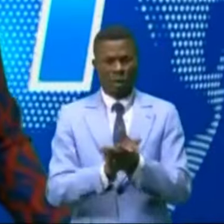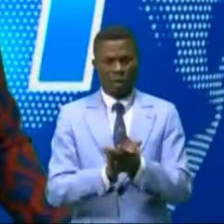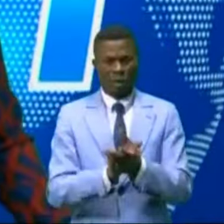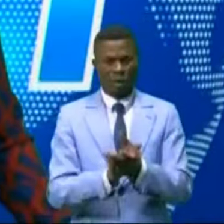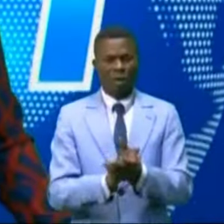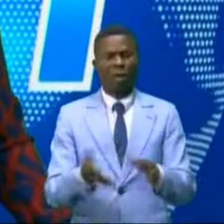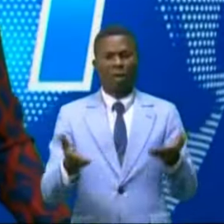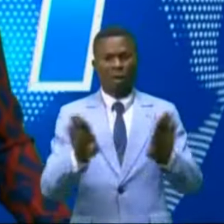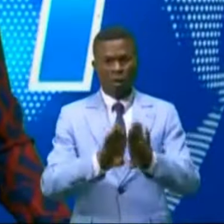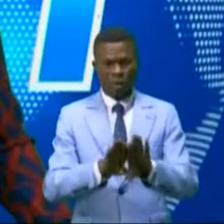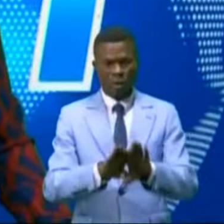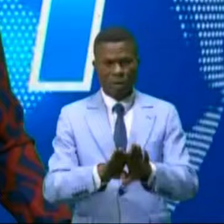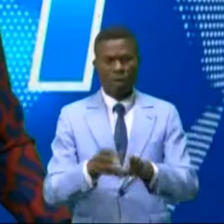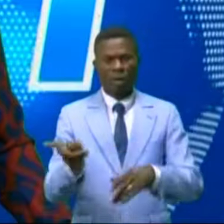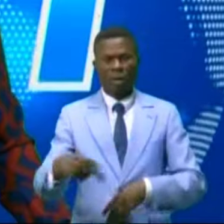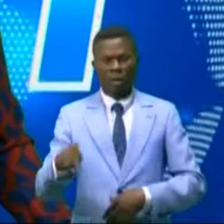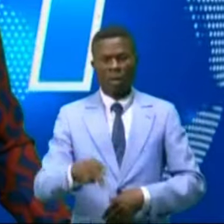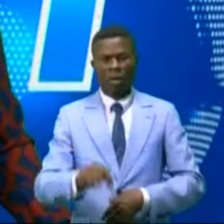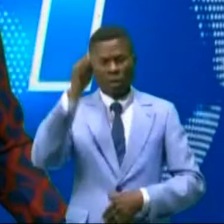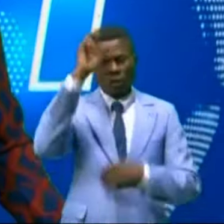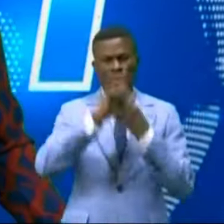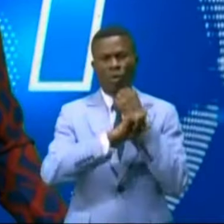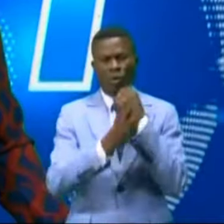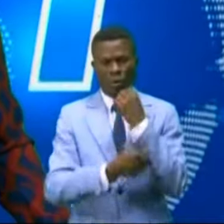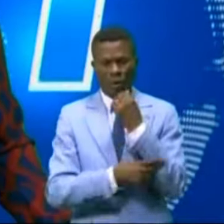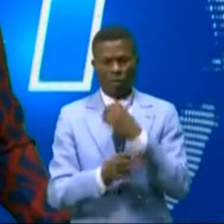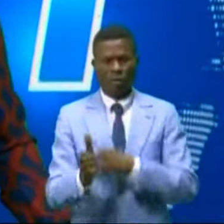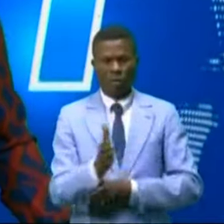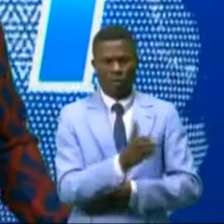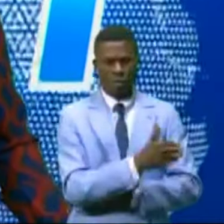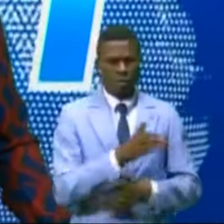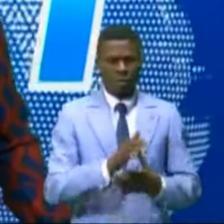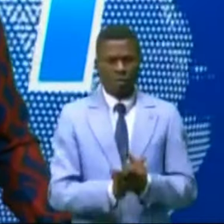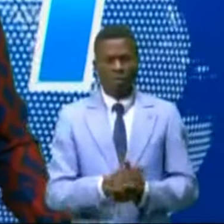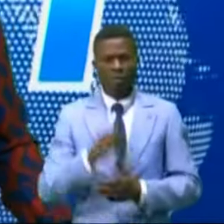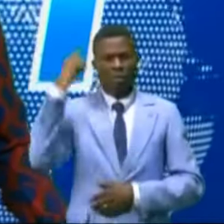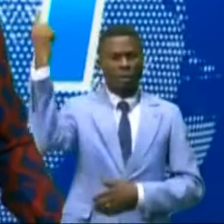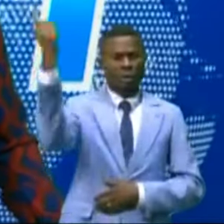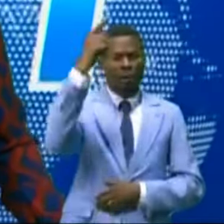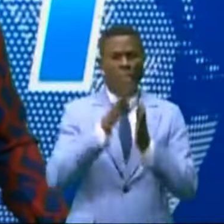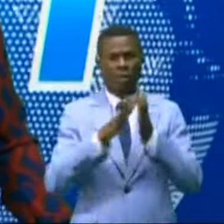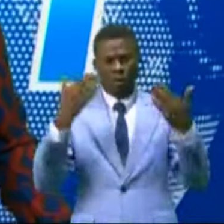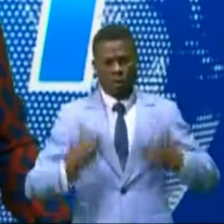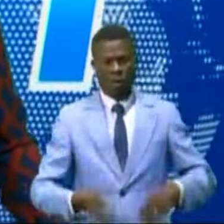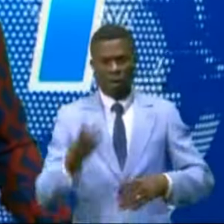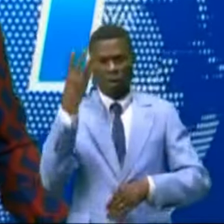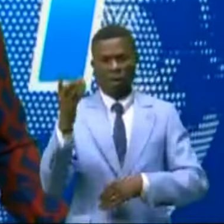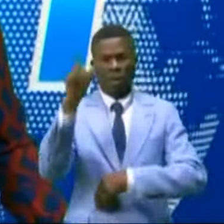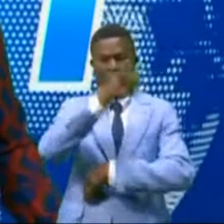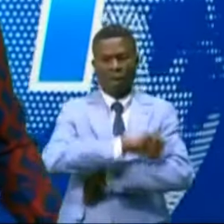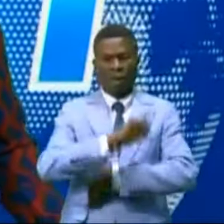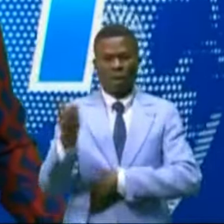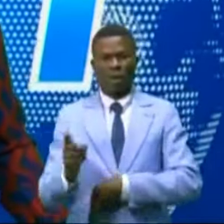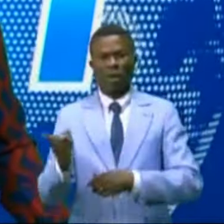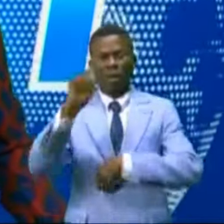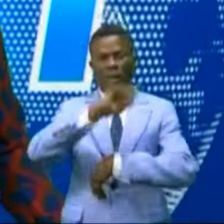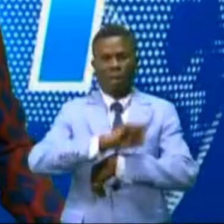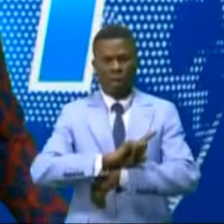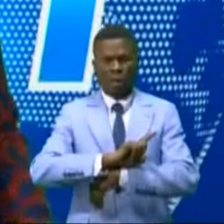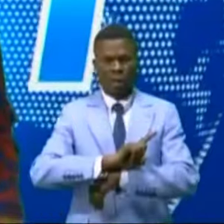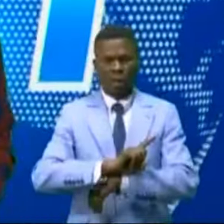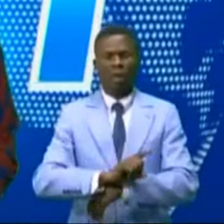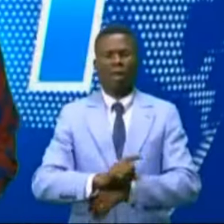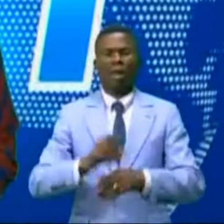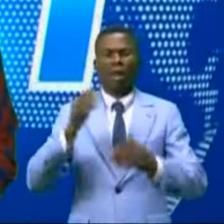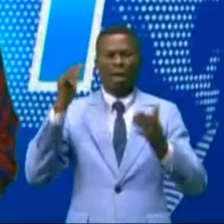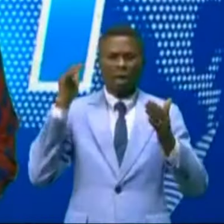qui se sont clôturées dans la province du Nord kivou ce 4 avril la journée de lutte en